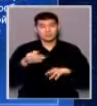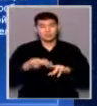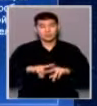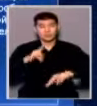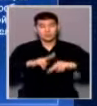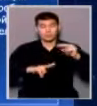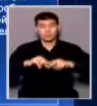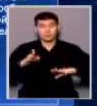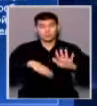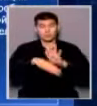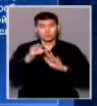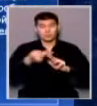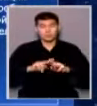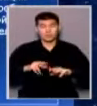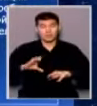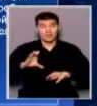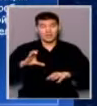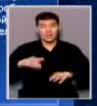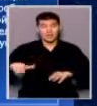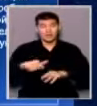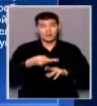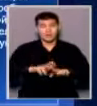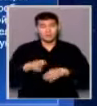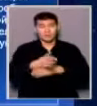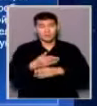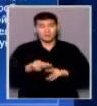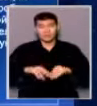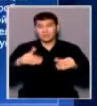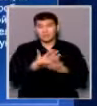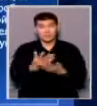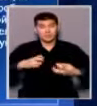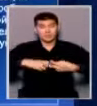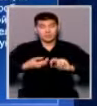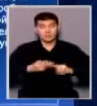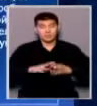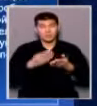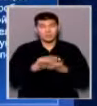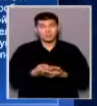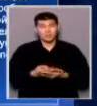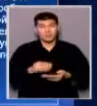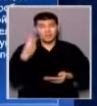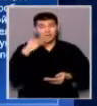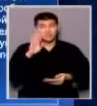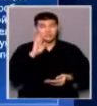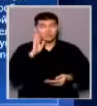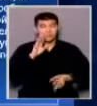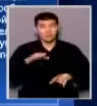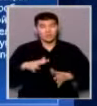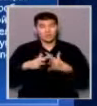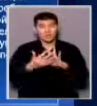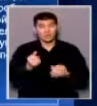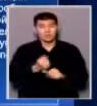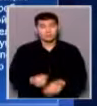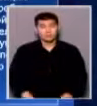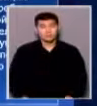реконструкцию и модернизацию водовода Астрахань-Мангышлак. До сих пор не решена и проблема с обеспечением доступа к качественной питьевой воде в сельской